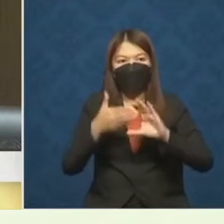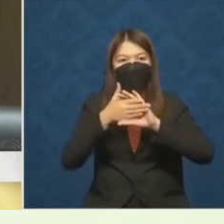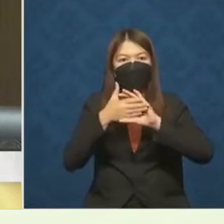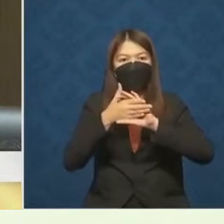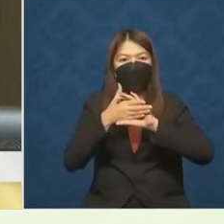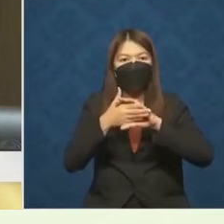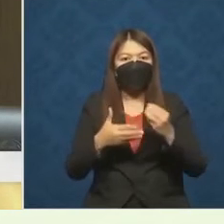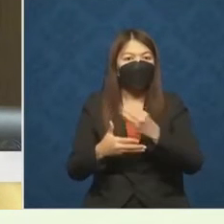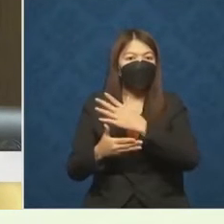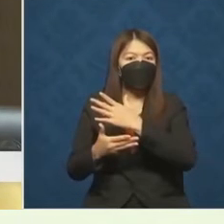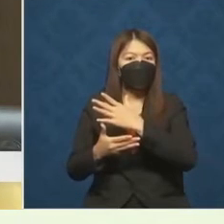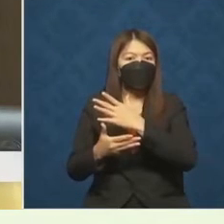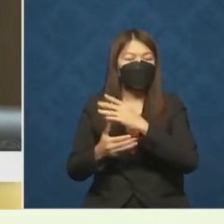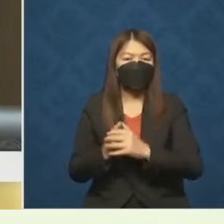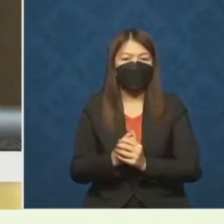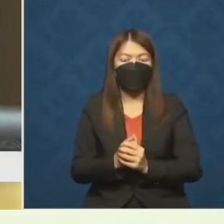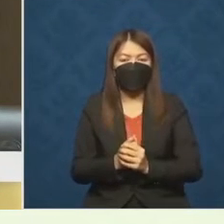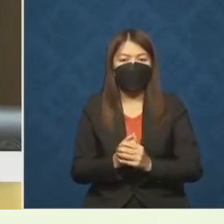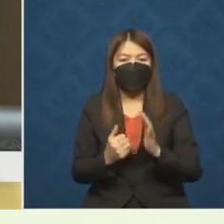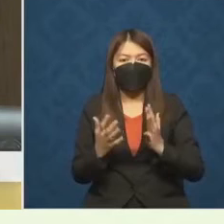สำหรับแผนการไปรูปด้านการเมือง